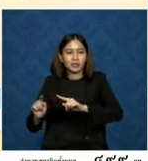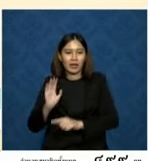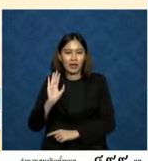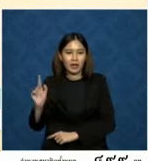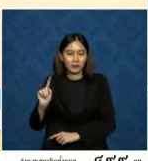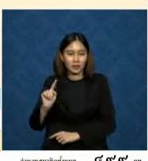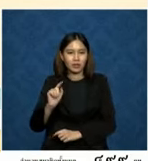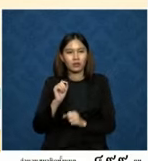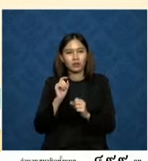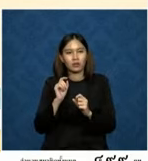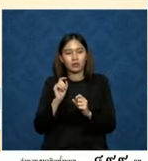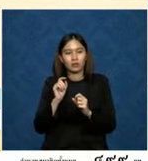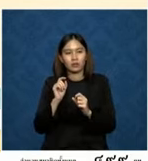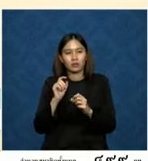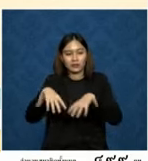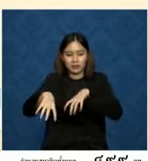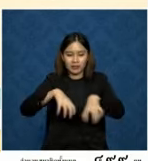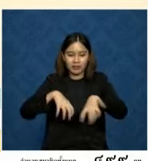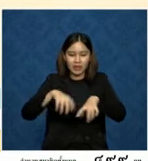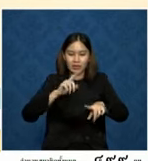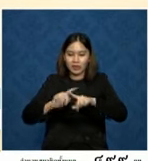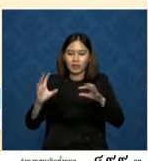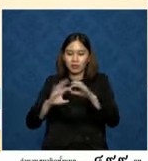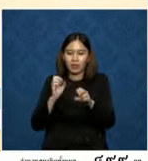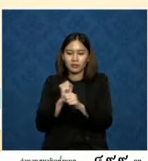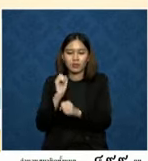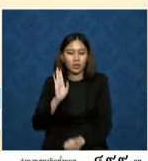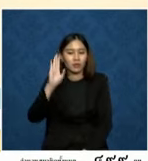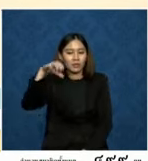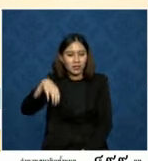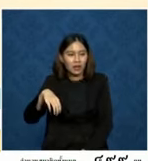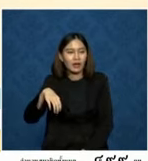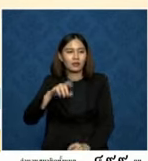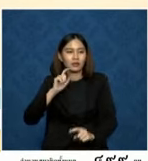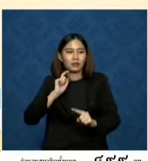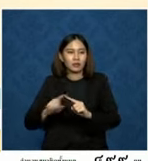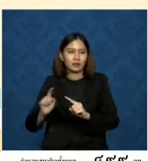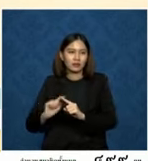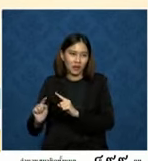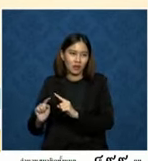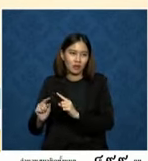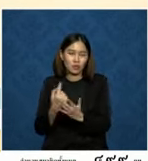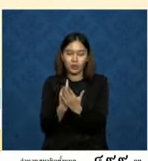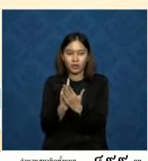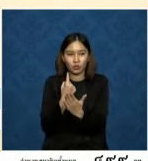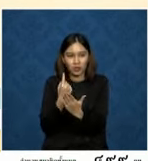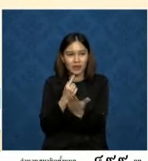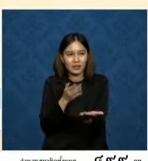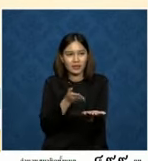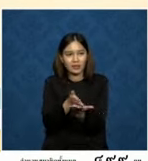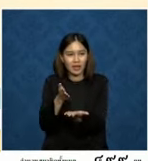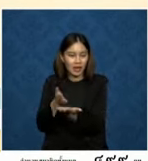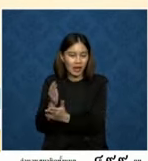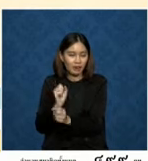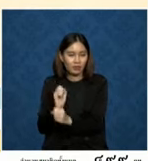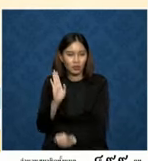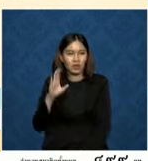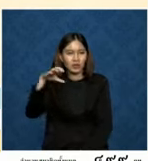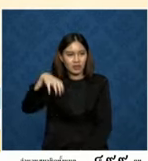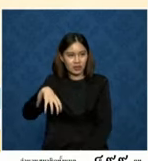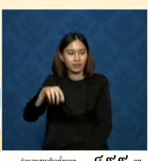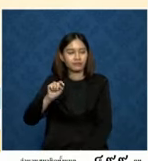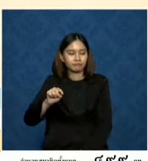ให้เป็นผู้ดำเนินการหรือจัดการในตำแหน่งใดในบริษัทจำกัดหรือห้างหุ้นส่วนจำกัดหรือเป็นตัวแทนสาขาของบริษัทหรือห้างหุ้นส่วน